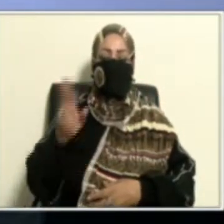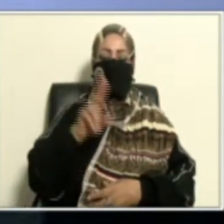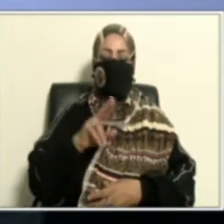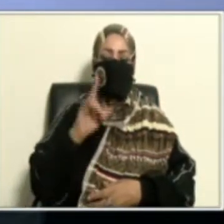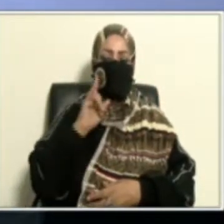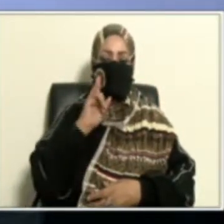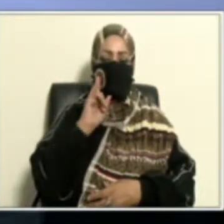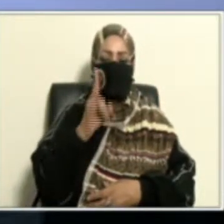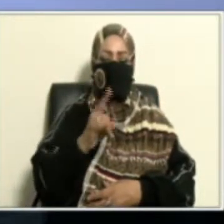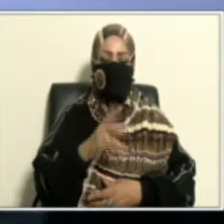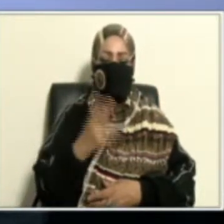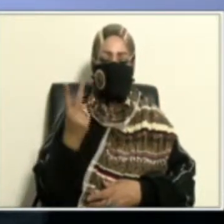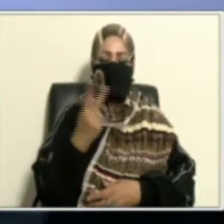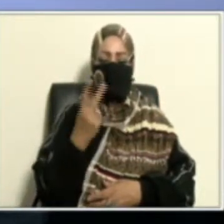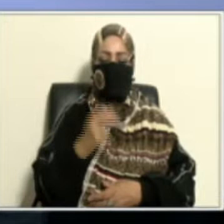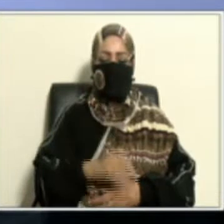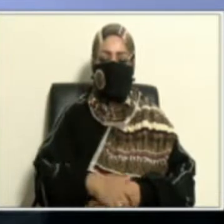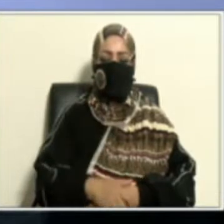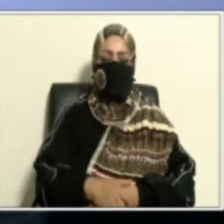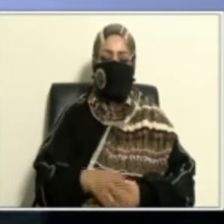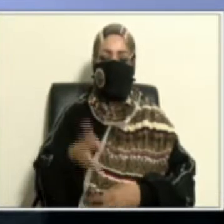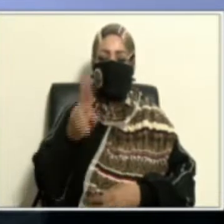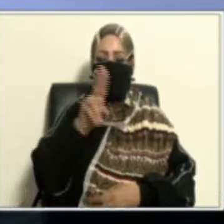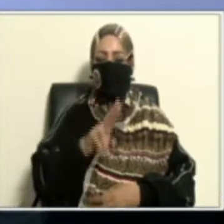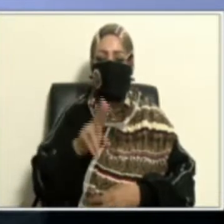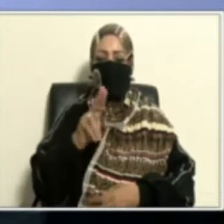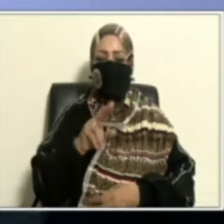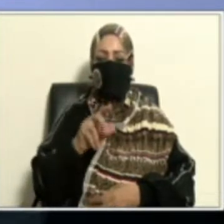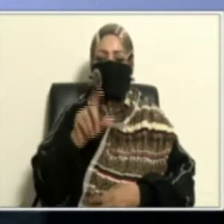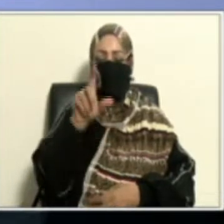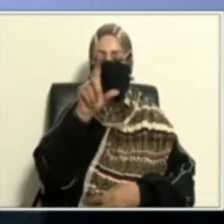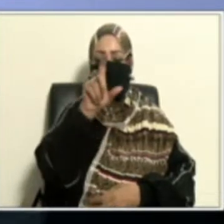انا نجيب اجهزه على سبيل المثال الموبايلات.